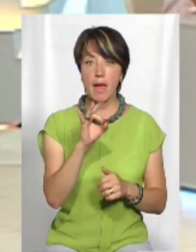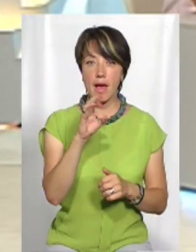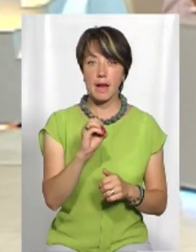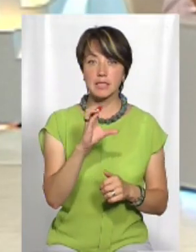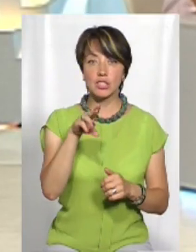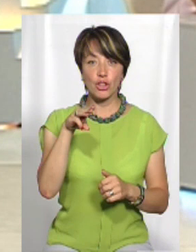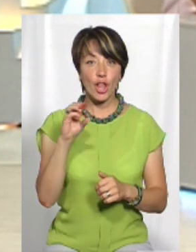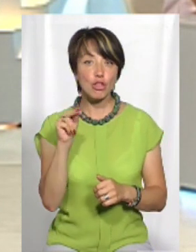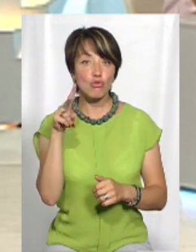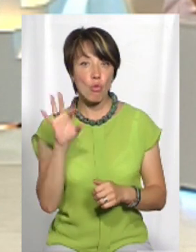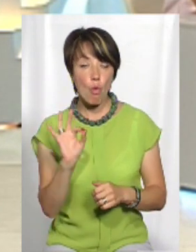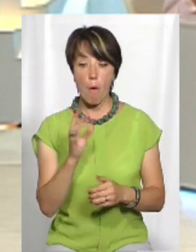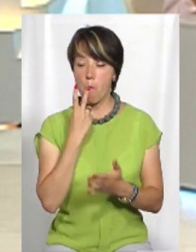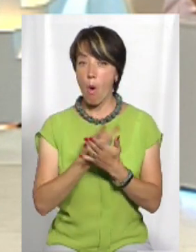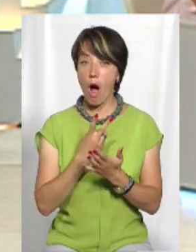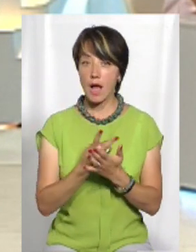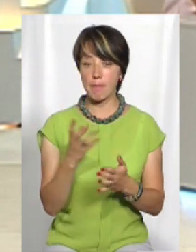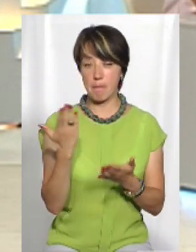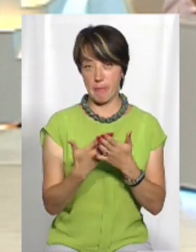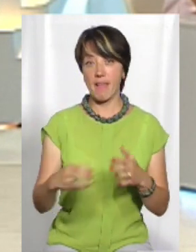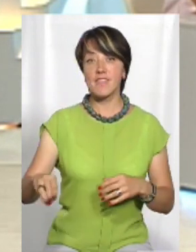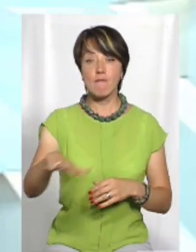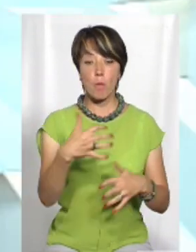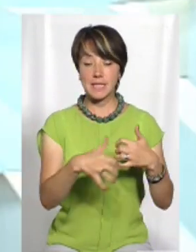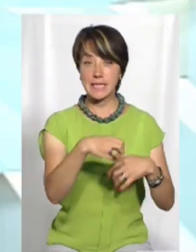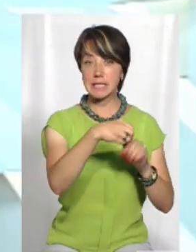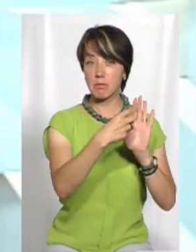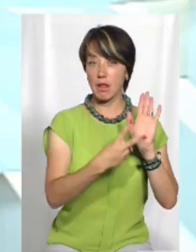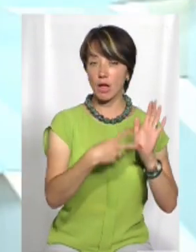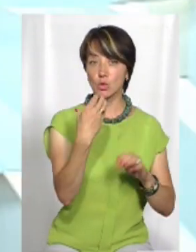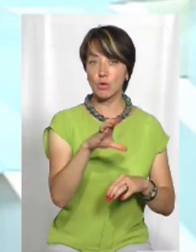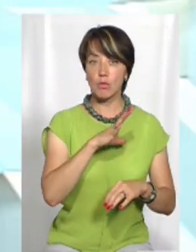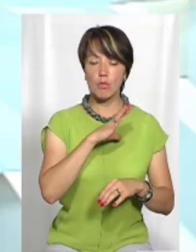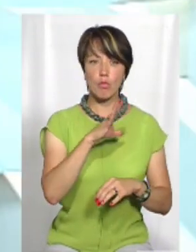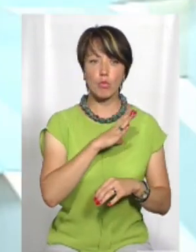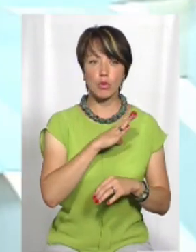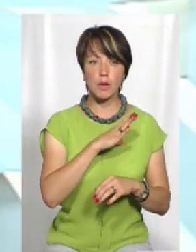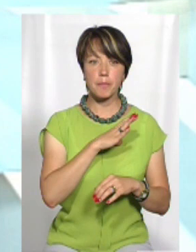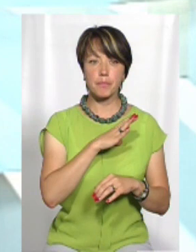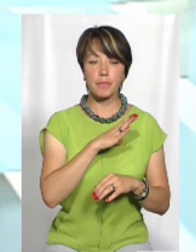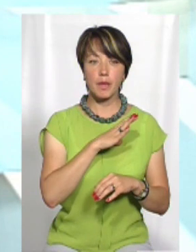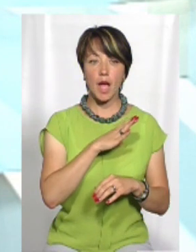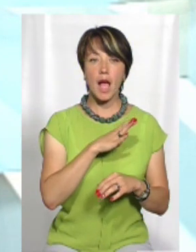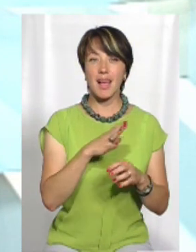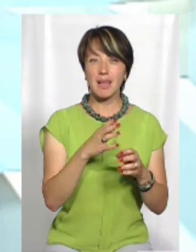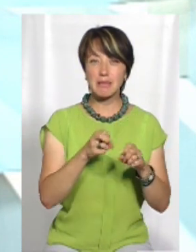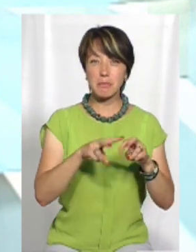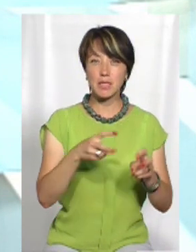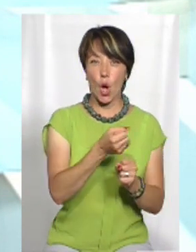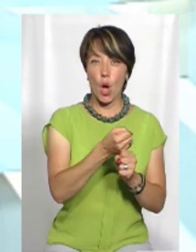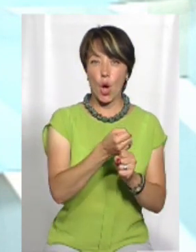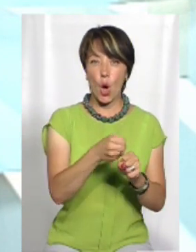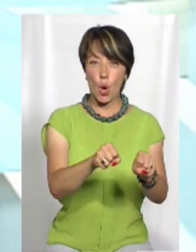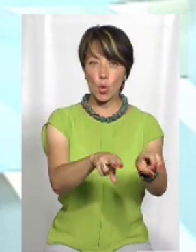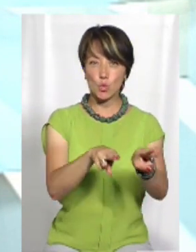що якщо в Європі от на середину 17 століття ще було багато таких гонтових, гнотових рушниць, які за